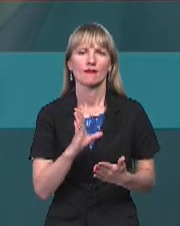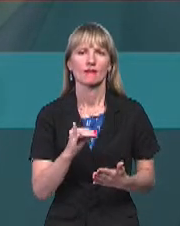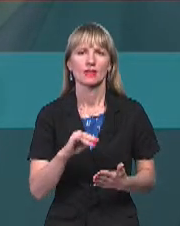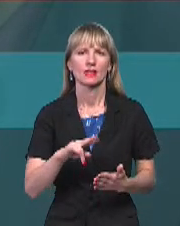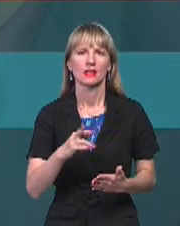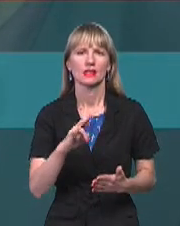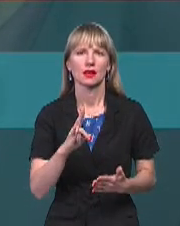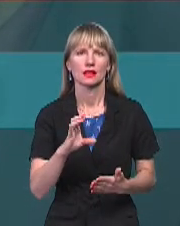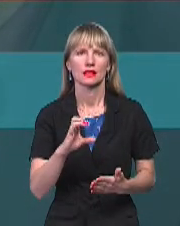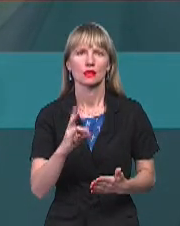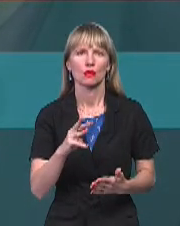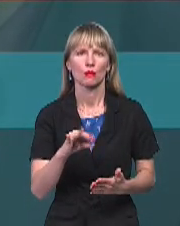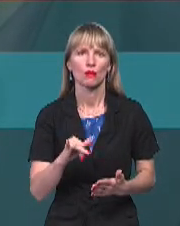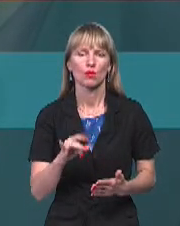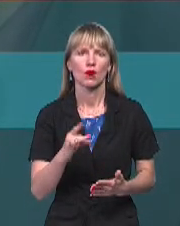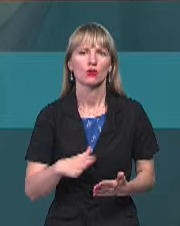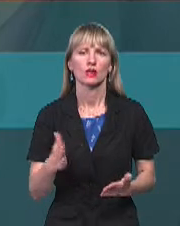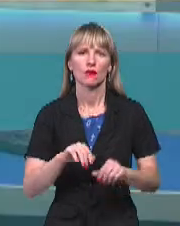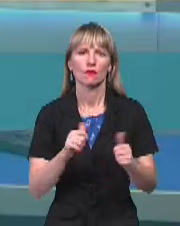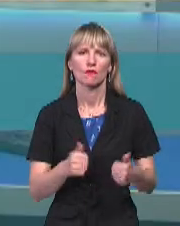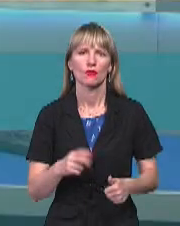який оформили в квітні 2019 року.